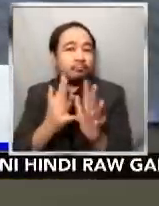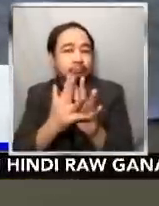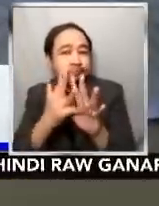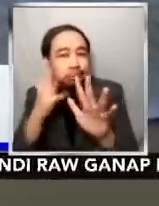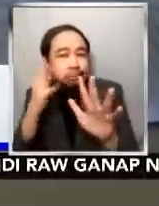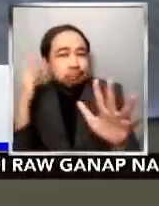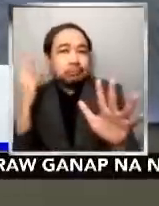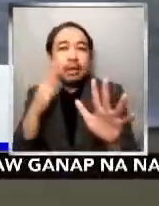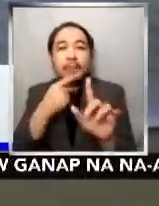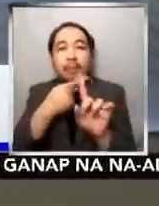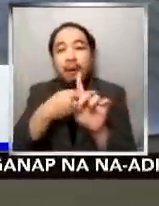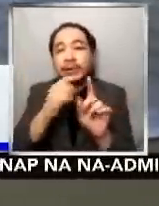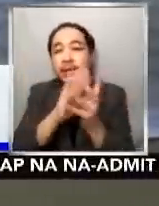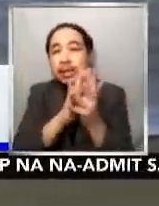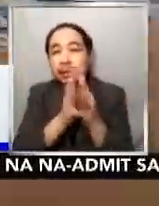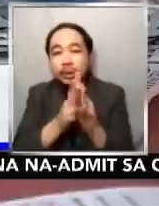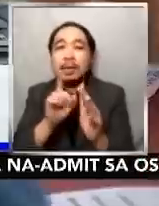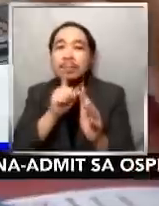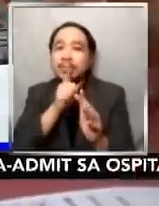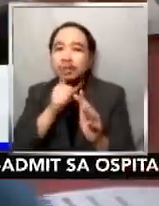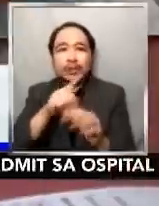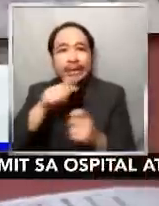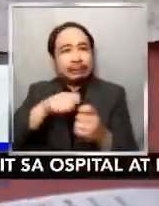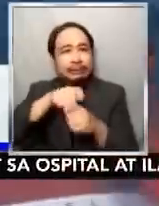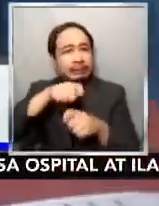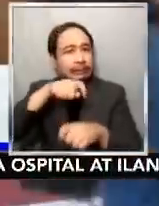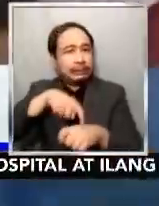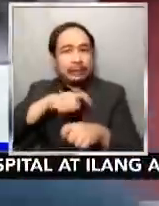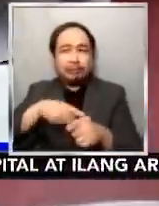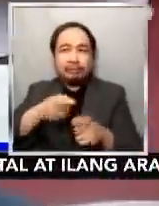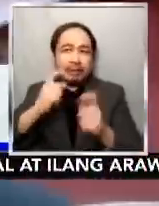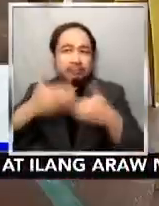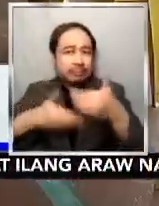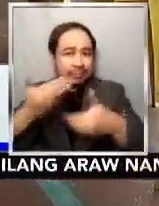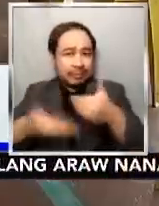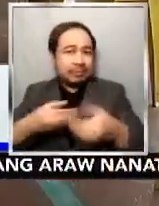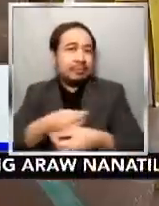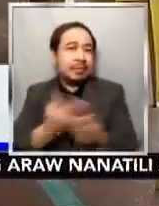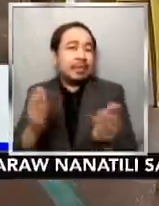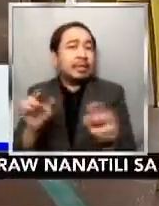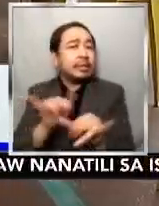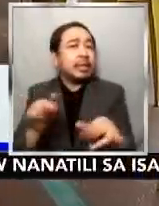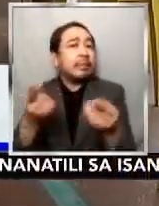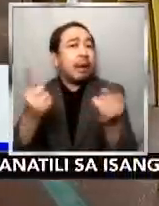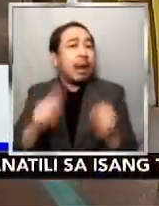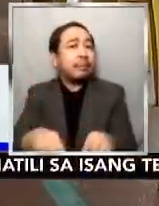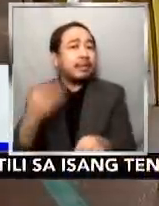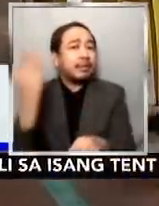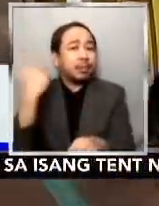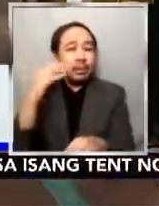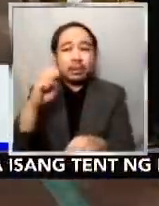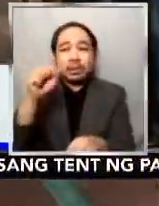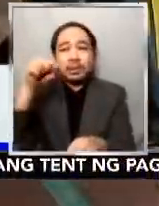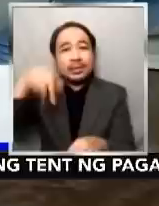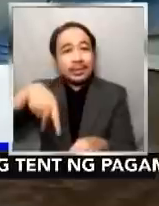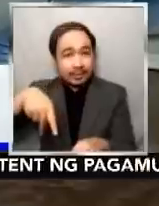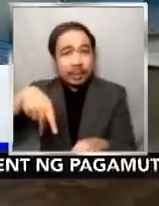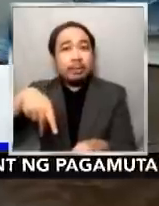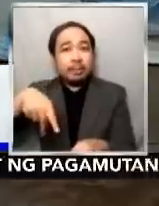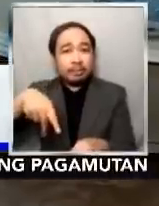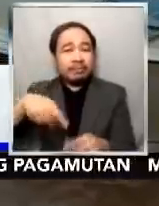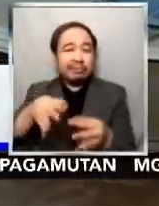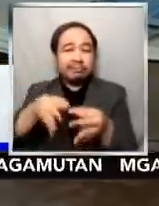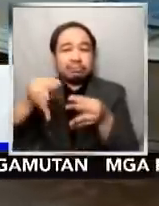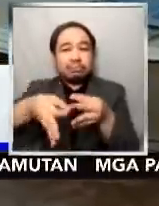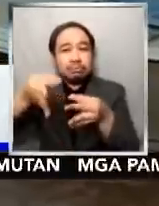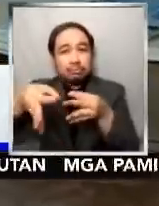hindi madedelay ang pamamahagi ng mga ayuda tulad nung nangyari sa pamamahagi noon ng Social Amelioration Program o SAP. Paraan din